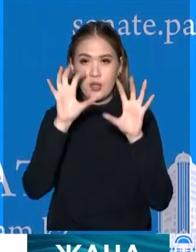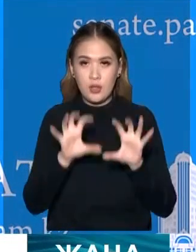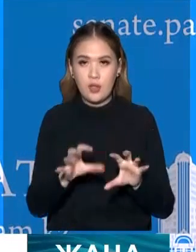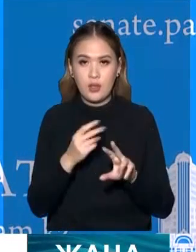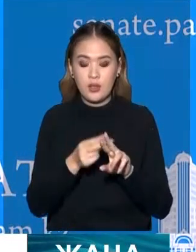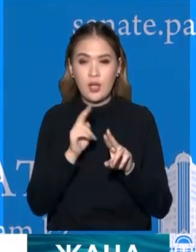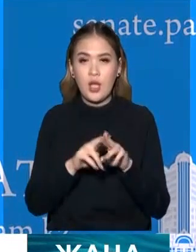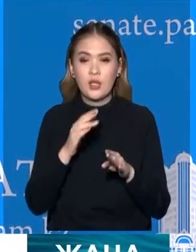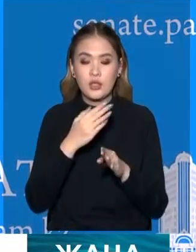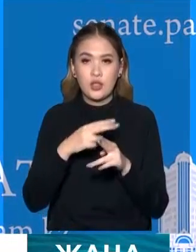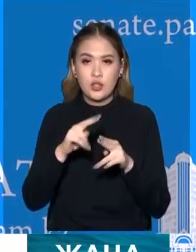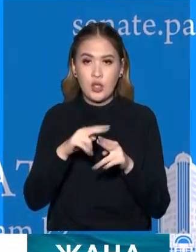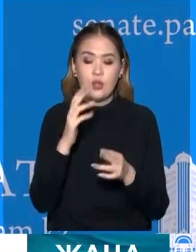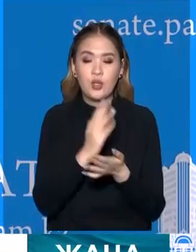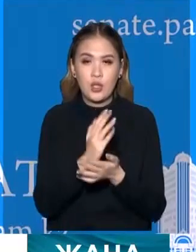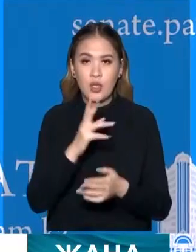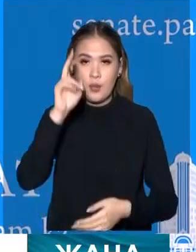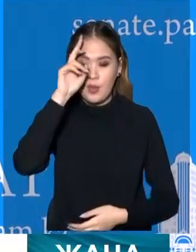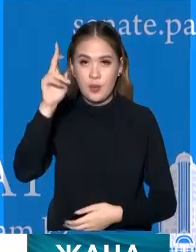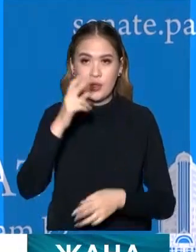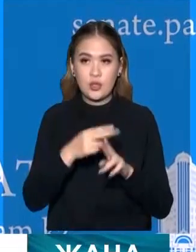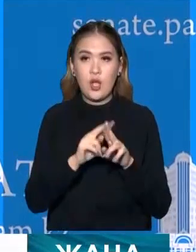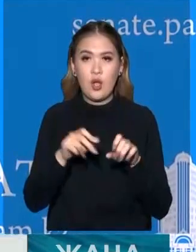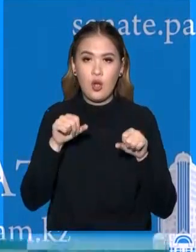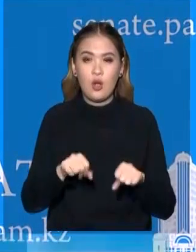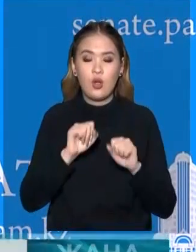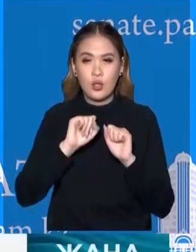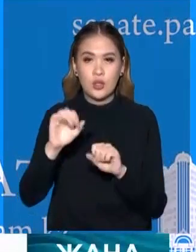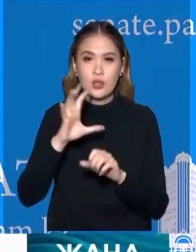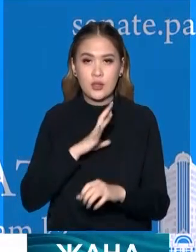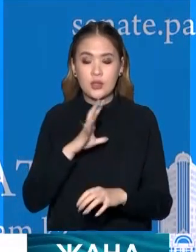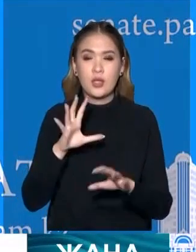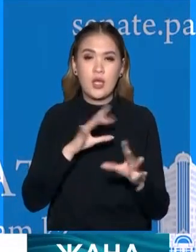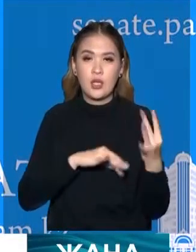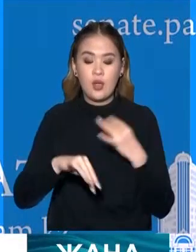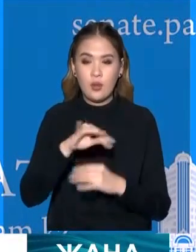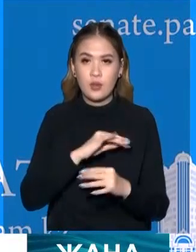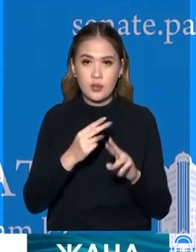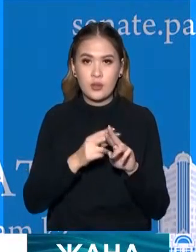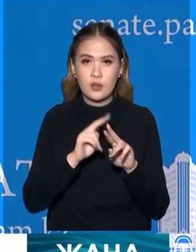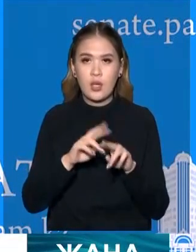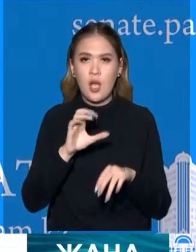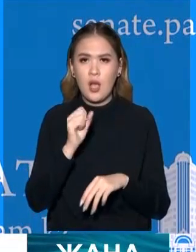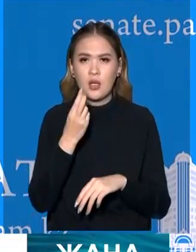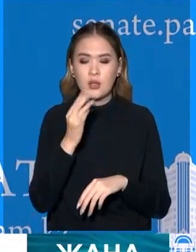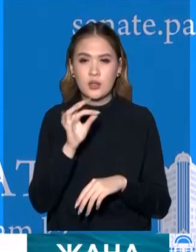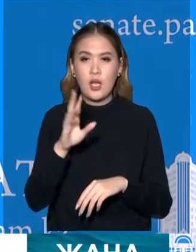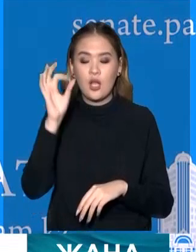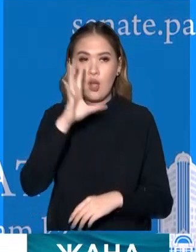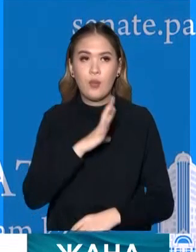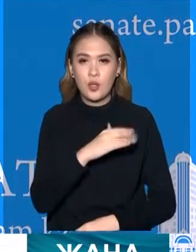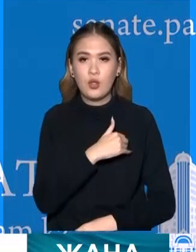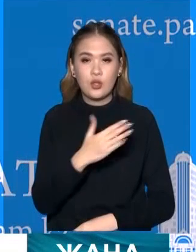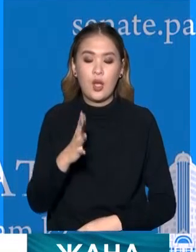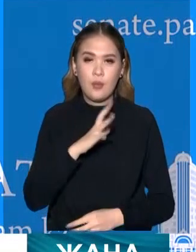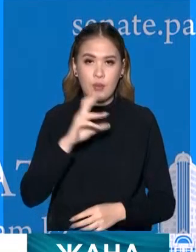бір шектеулер бар. Атап айтқанда мемлекеттік қызмет және құқық қорғау қызметі туралы заңнамада рақымшылық жасау актісі қолданылған адамдар